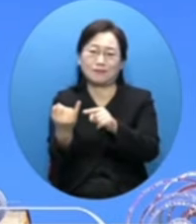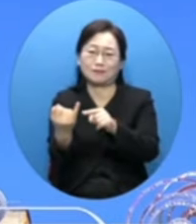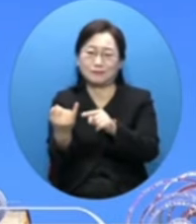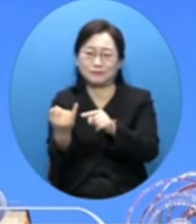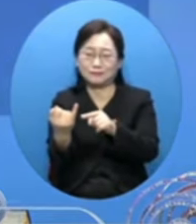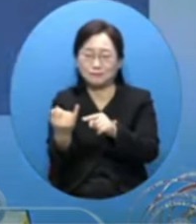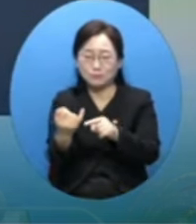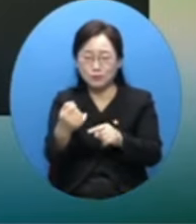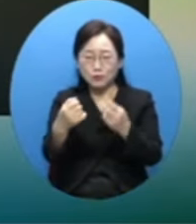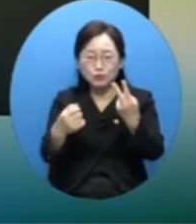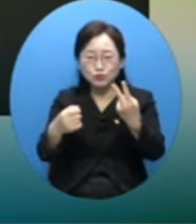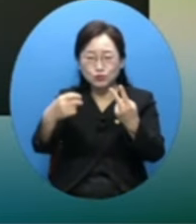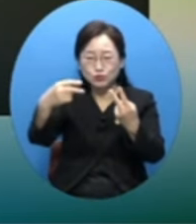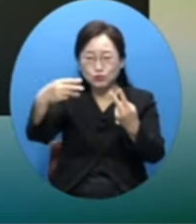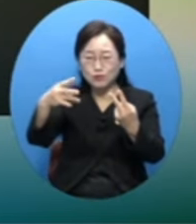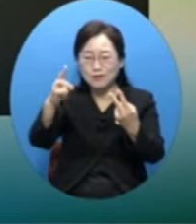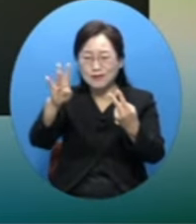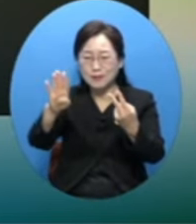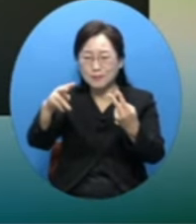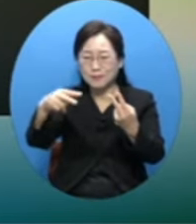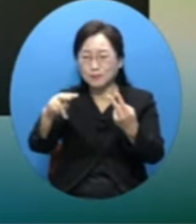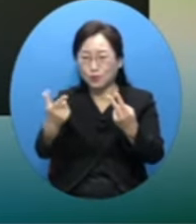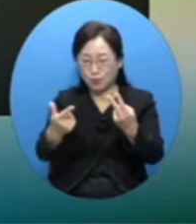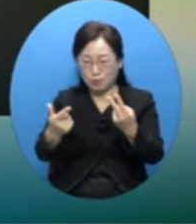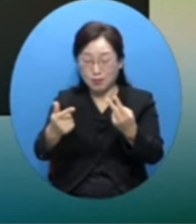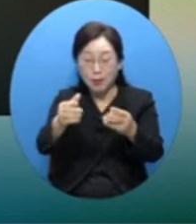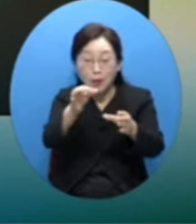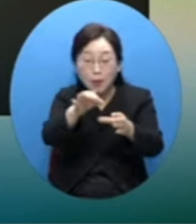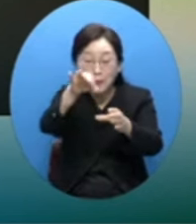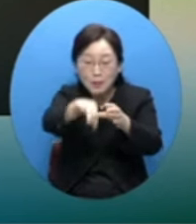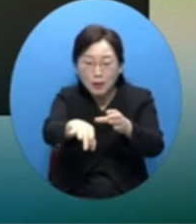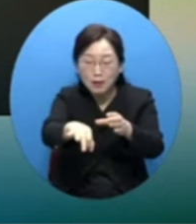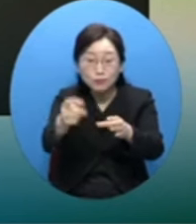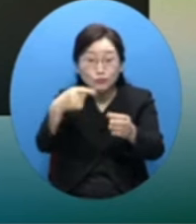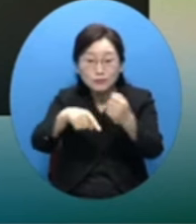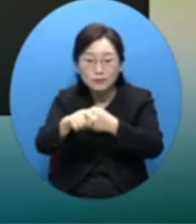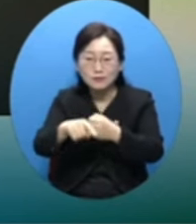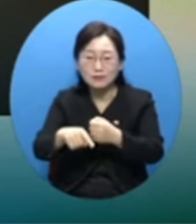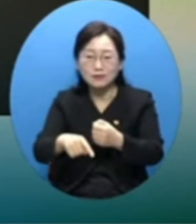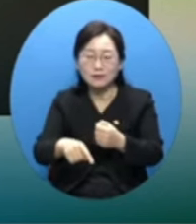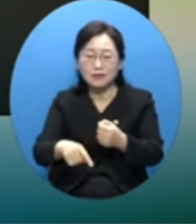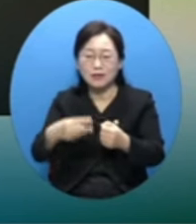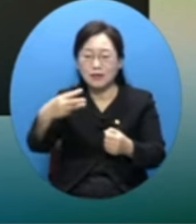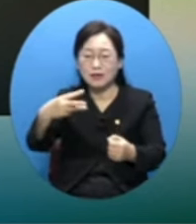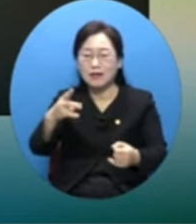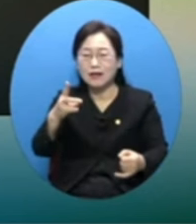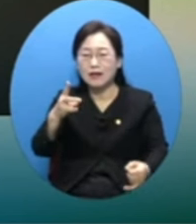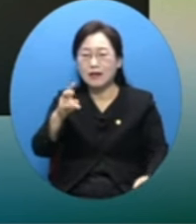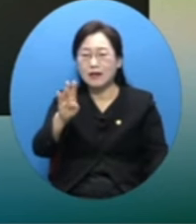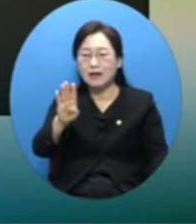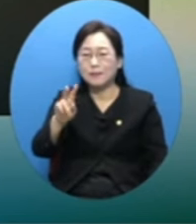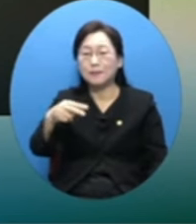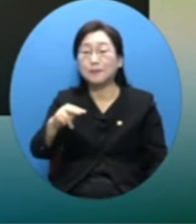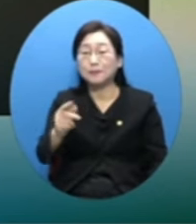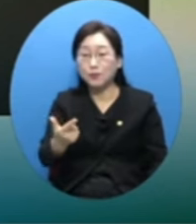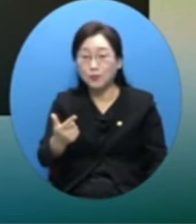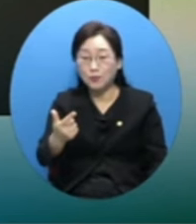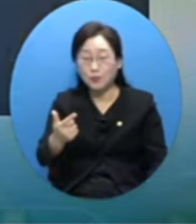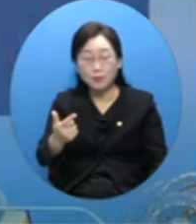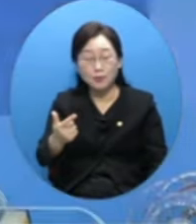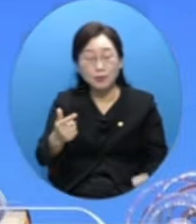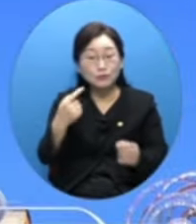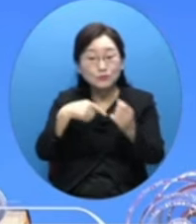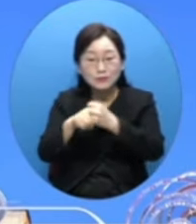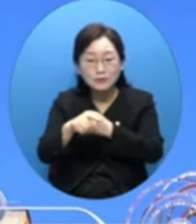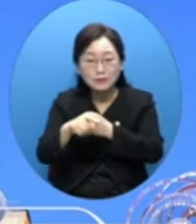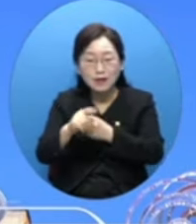두 렙돈을 헌금함에 넣었습니다. 두 렙돈은 당시 하루 노동자의